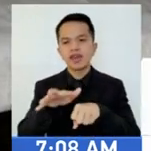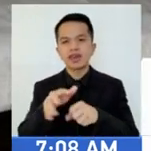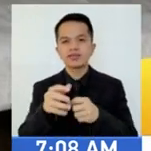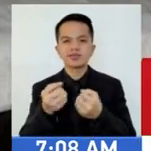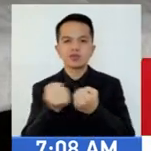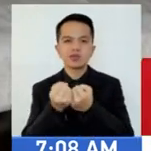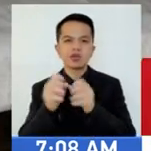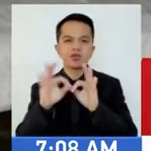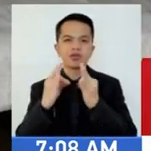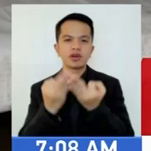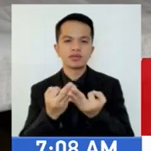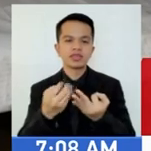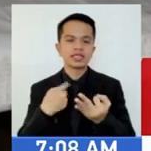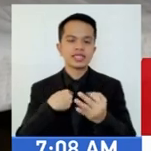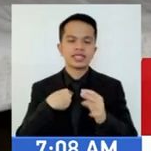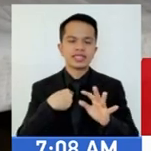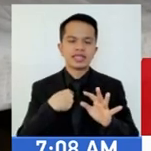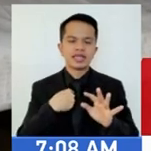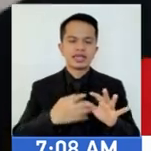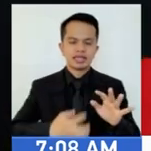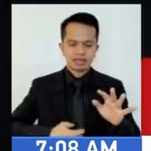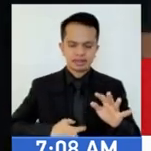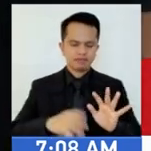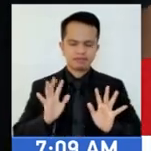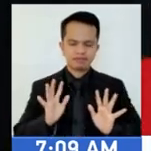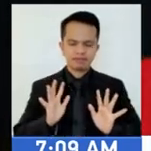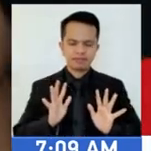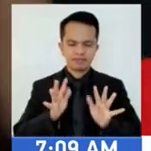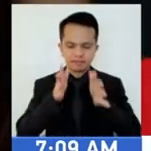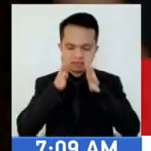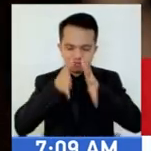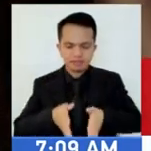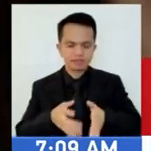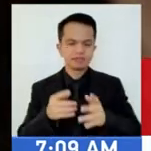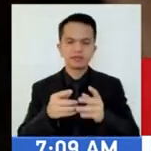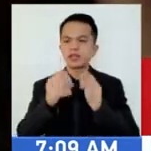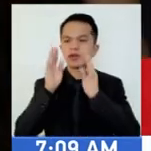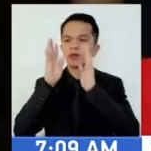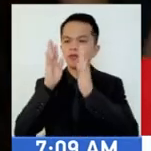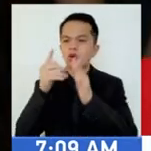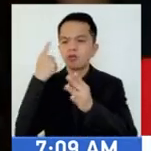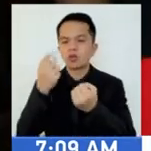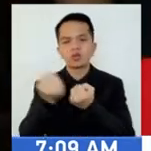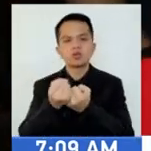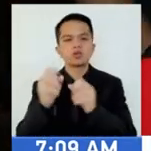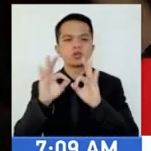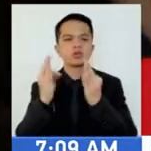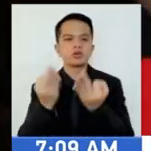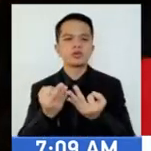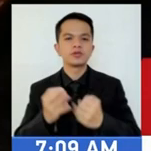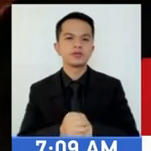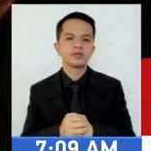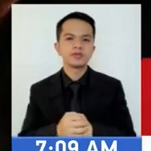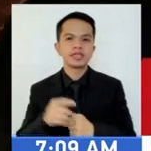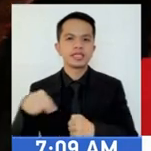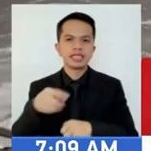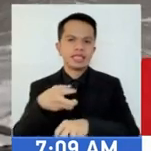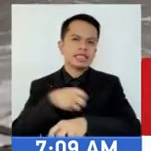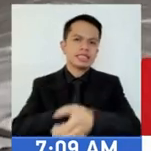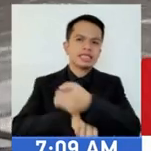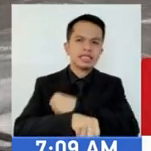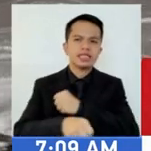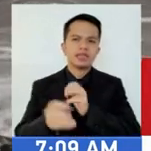namin makasurvive yung pamilya namin eh. Silang mga patuloy na nagbabanat ng buto ang layong tulungan ng Walang